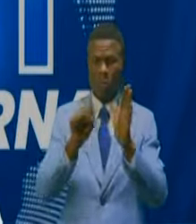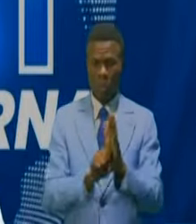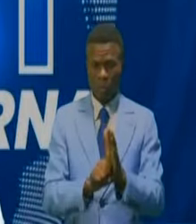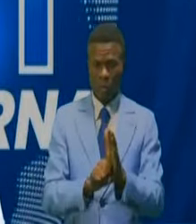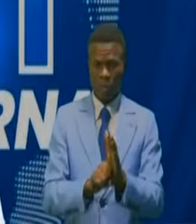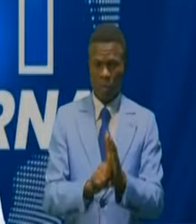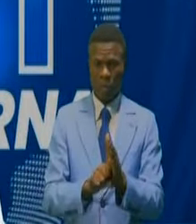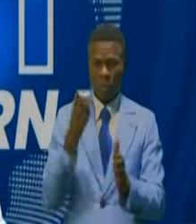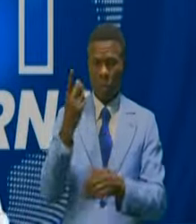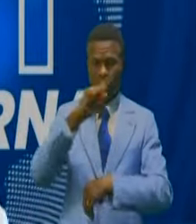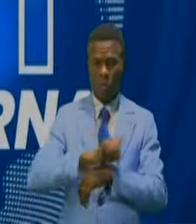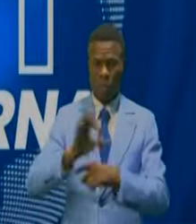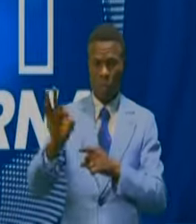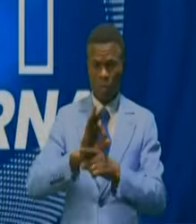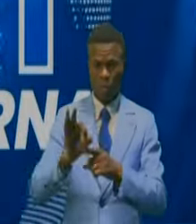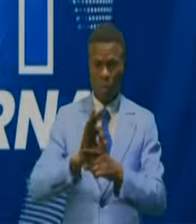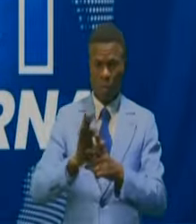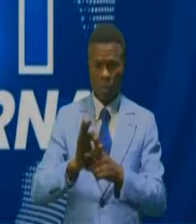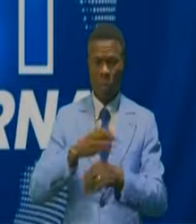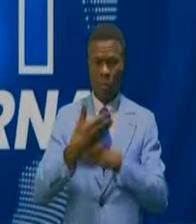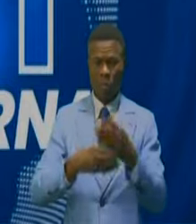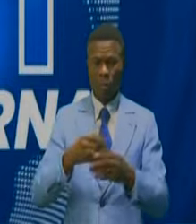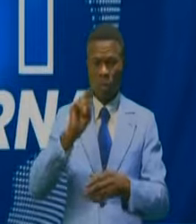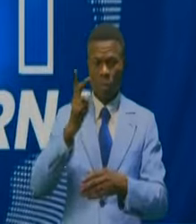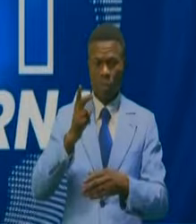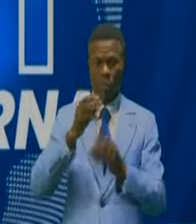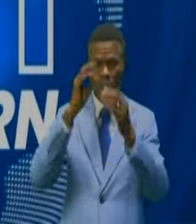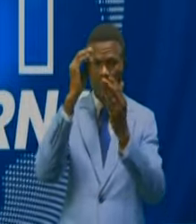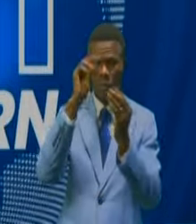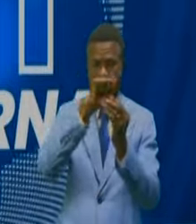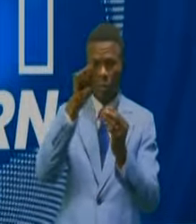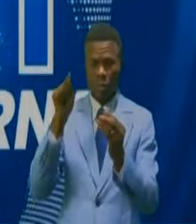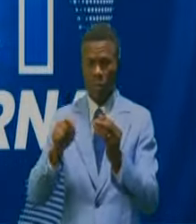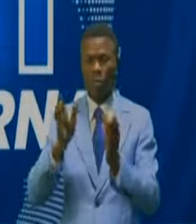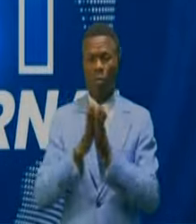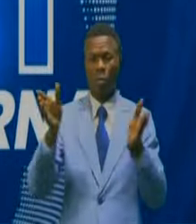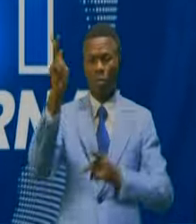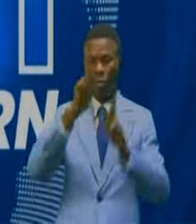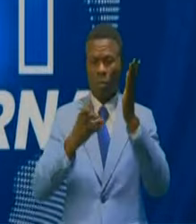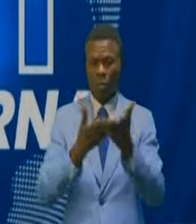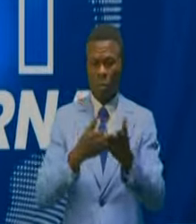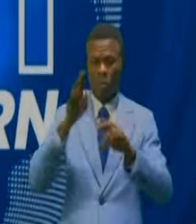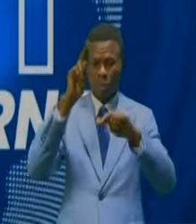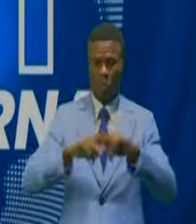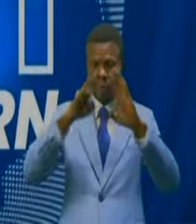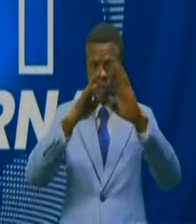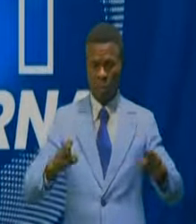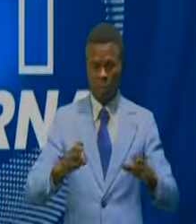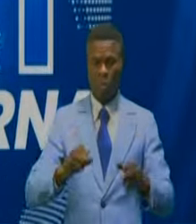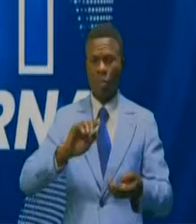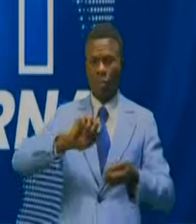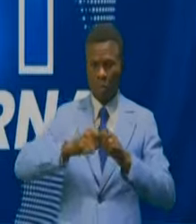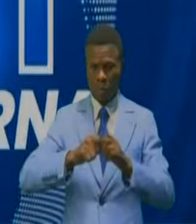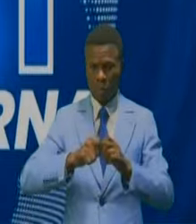vécu durant 2 jours à Kinshasa la réalisation du deuxième recensement général de la population et l'habitat ainsi que la